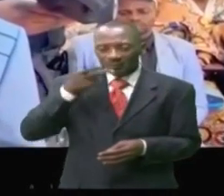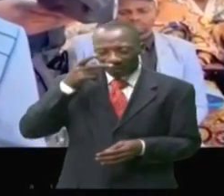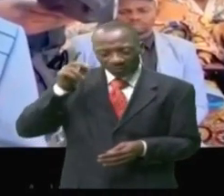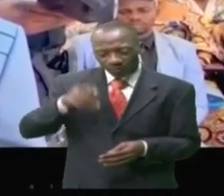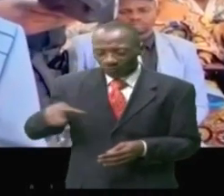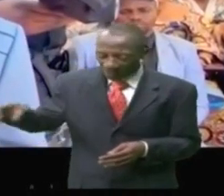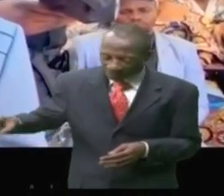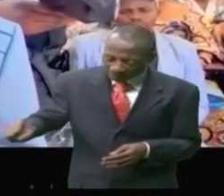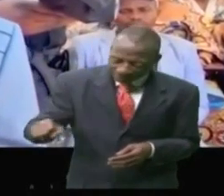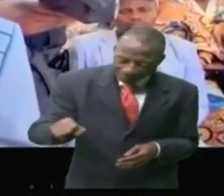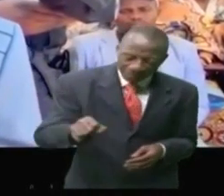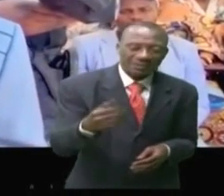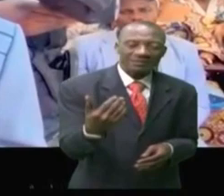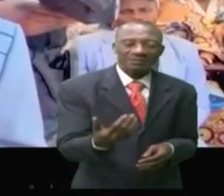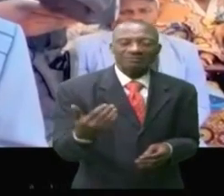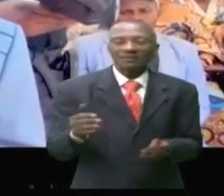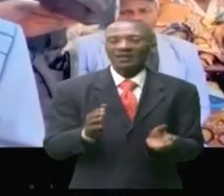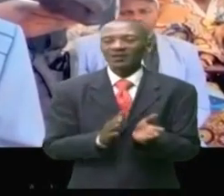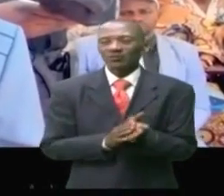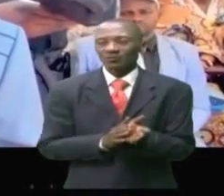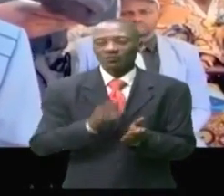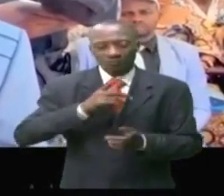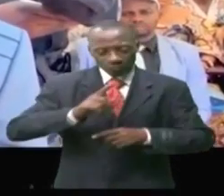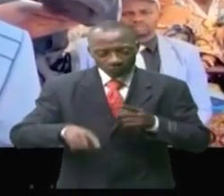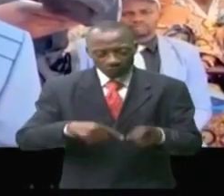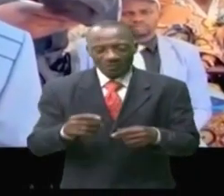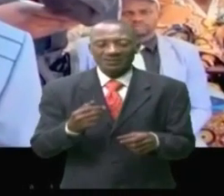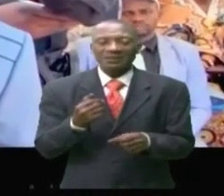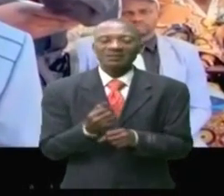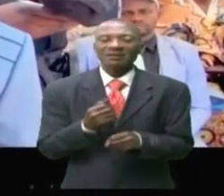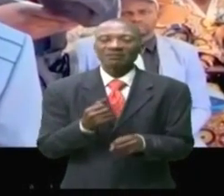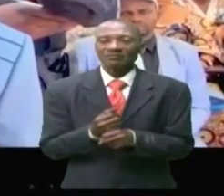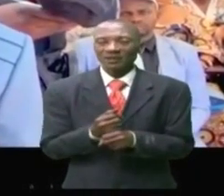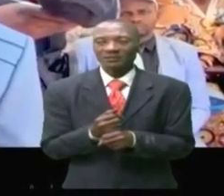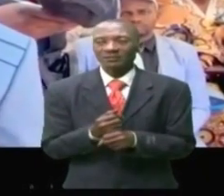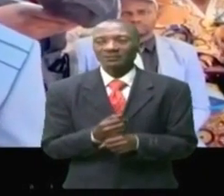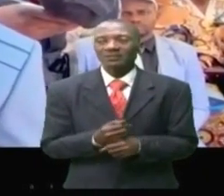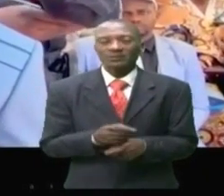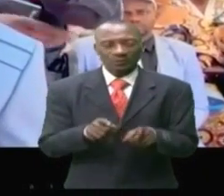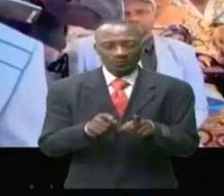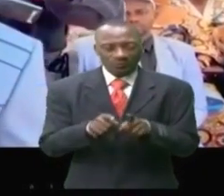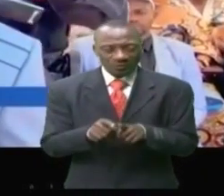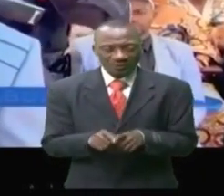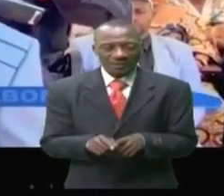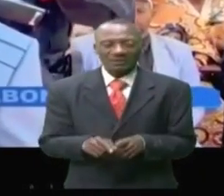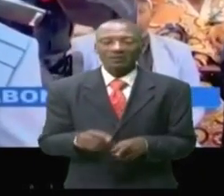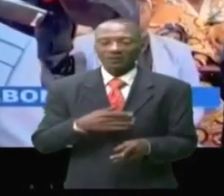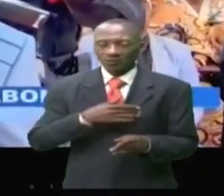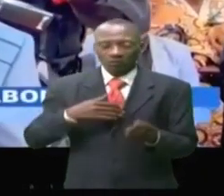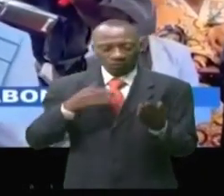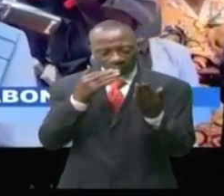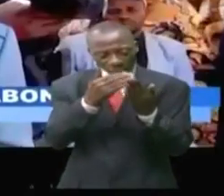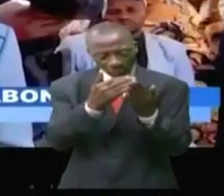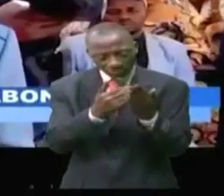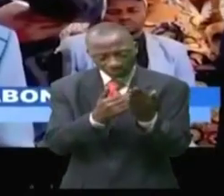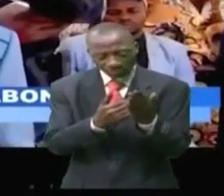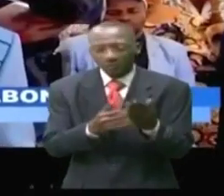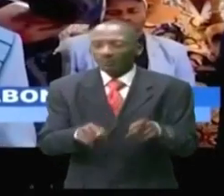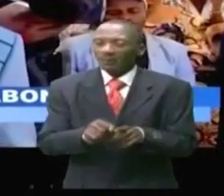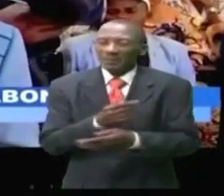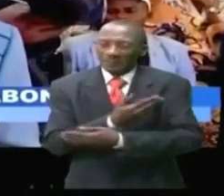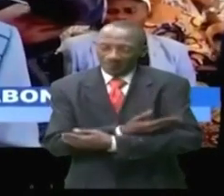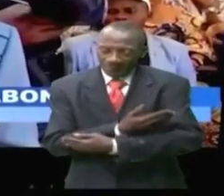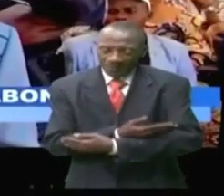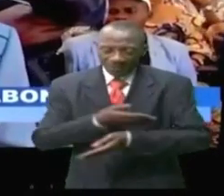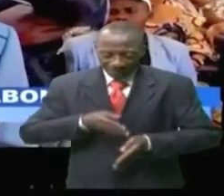leur bonne nutrition, leur hygiène et leur enregistrement à l'état civil. Ainsi